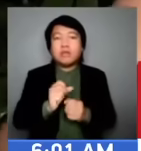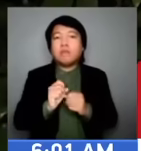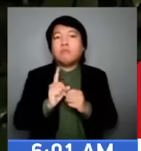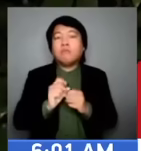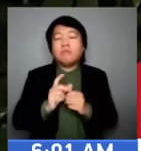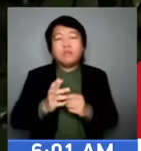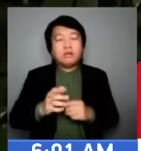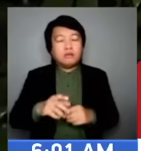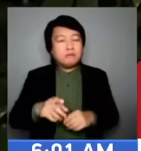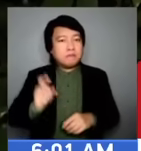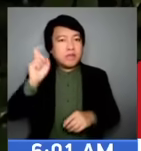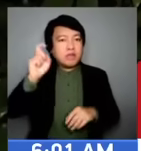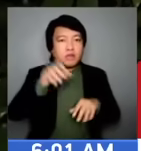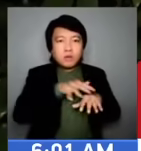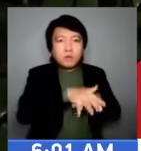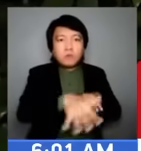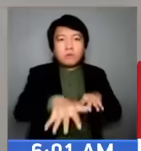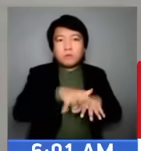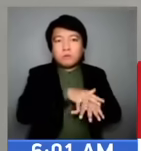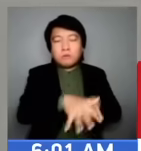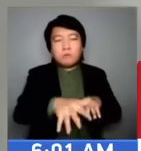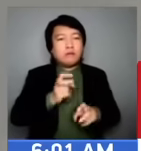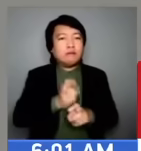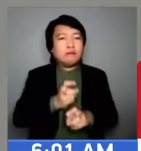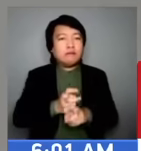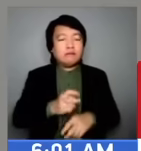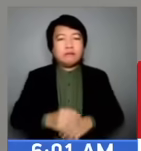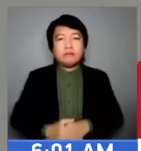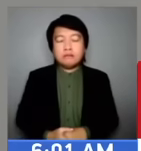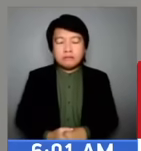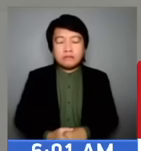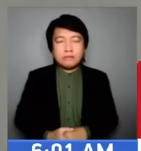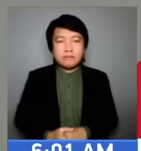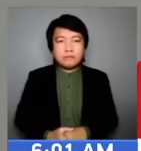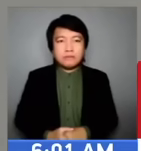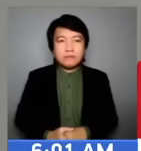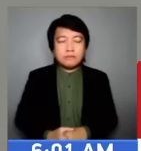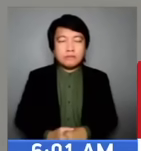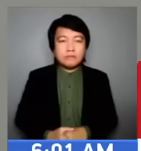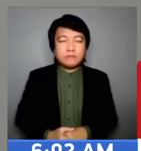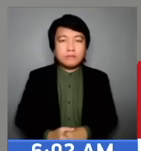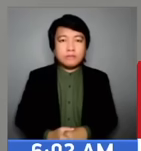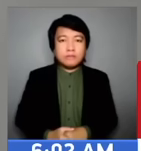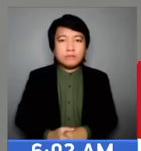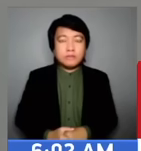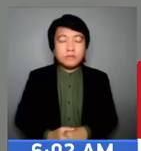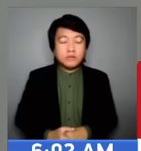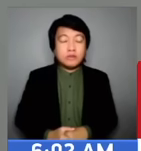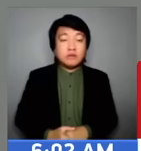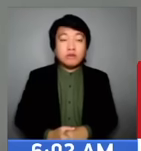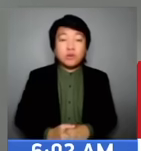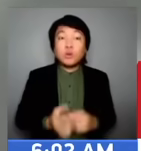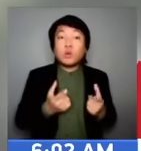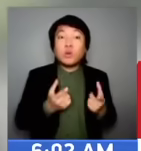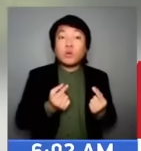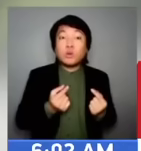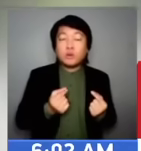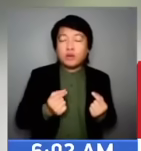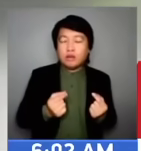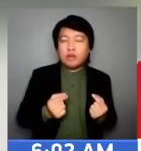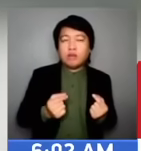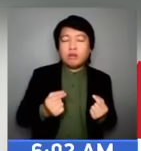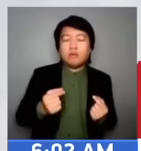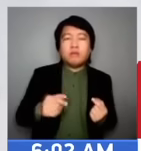eh. So diba, medyo mahina yung puyersa. Dahil inaanod ang bangkay, humingi na sila ng tulong sa Quezon City Disaster Risk Reduction and